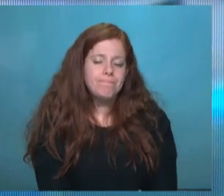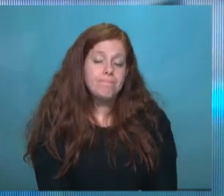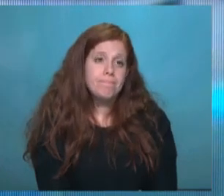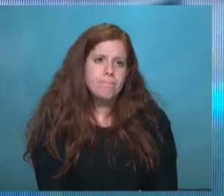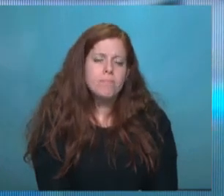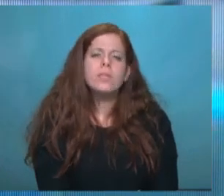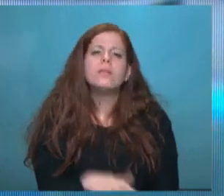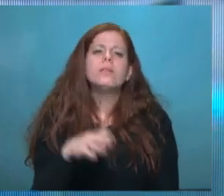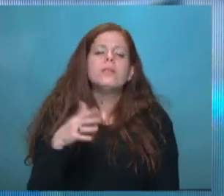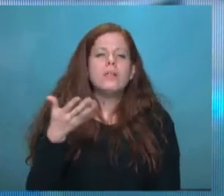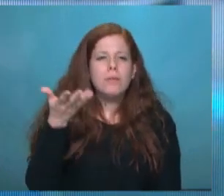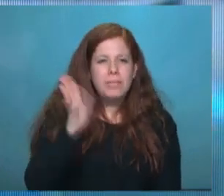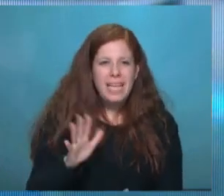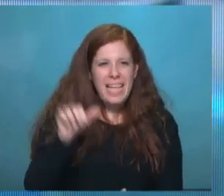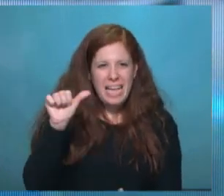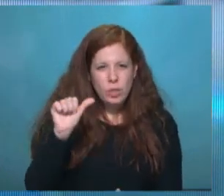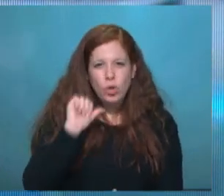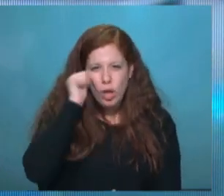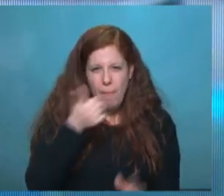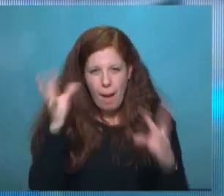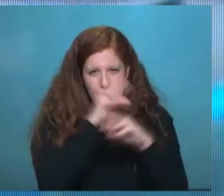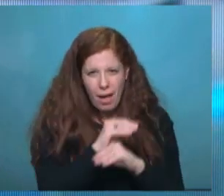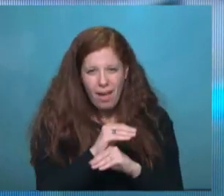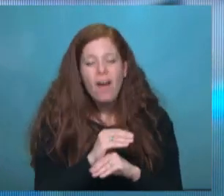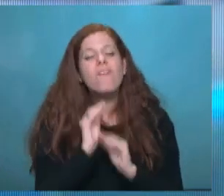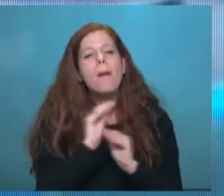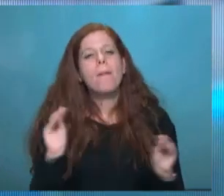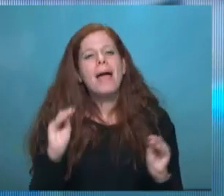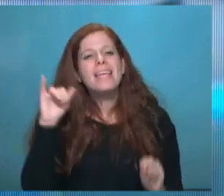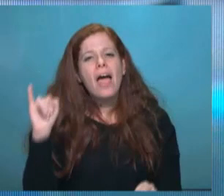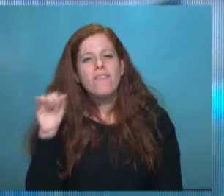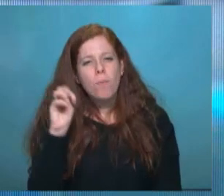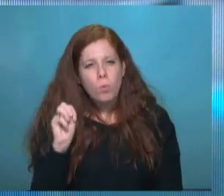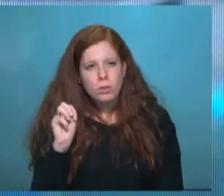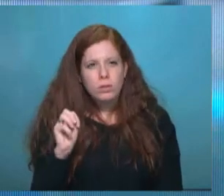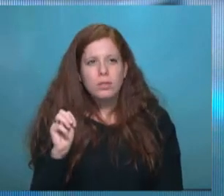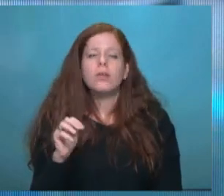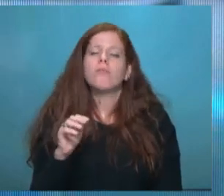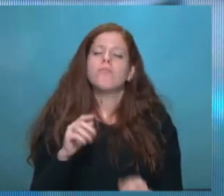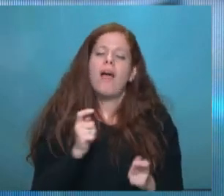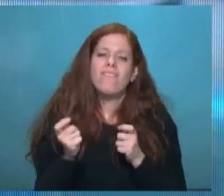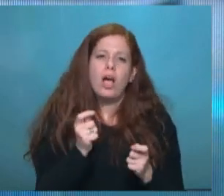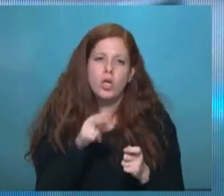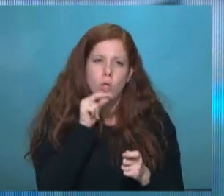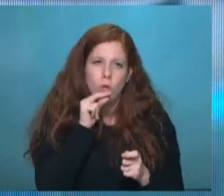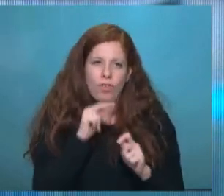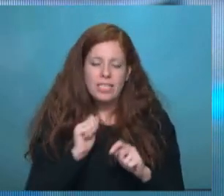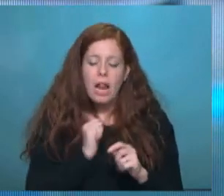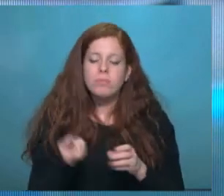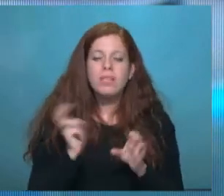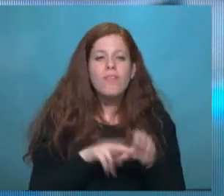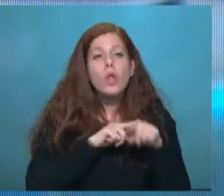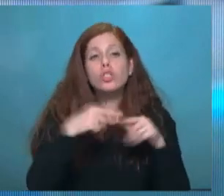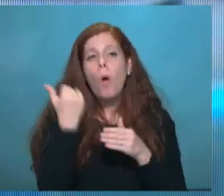בסרט אייזנקוט שישודר מחר בערב כאן אצלנו, מתלווה הבימה יריב מוזר בהפקה של דובר צהל לחודשים האחרונים בכהונתו